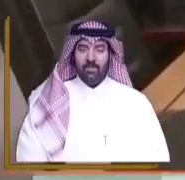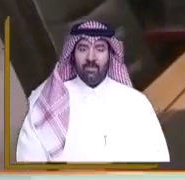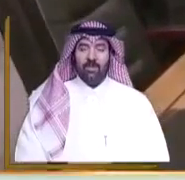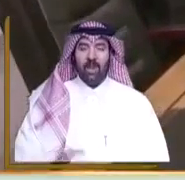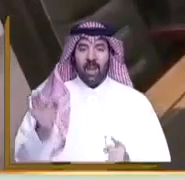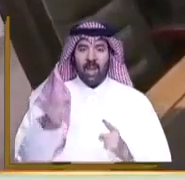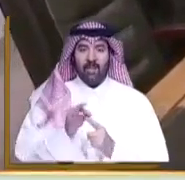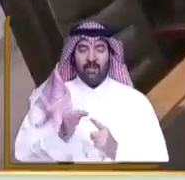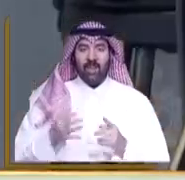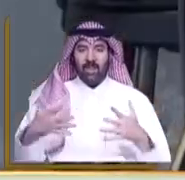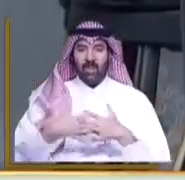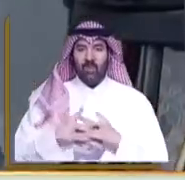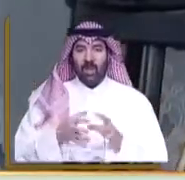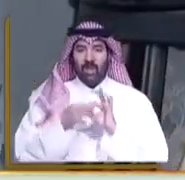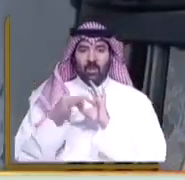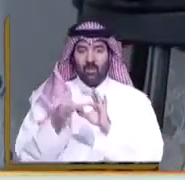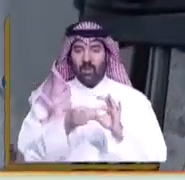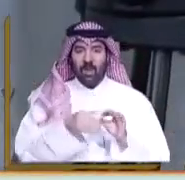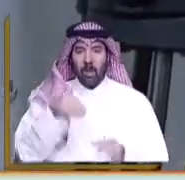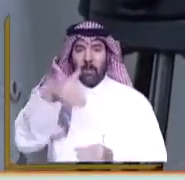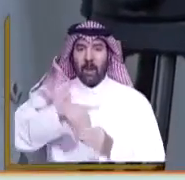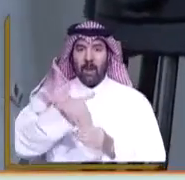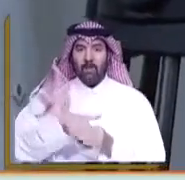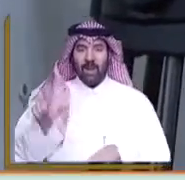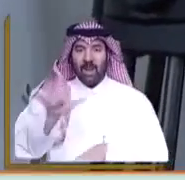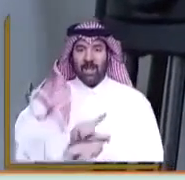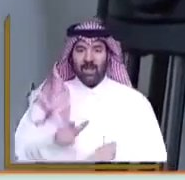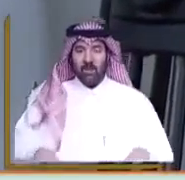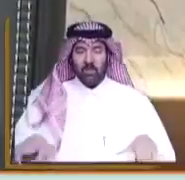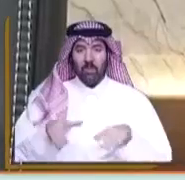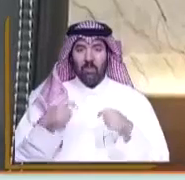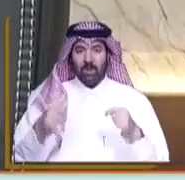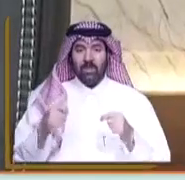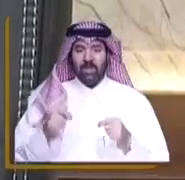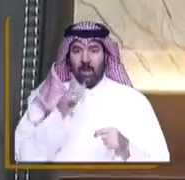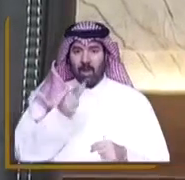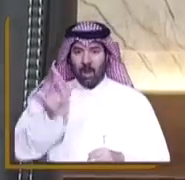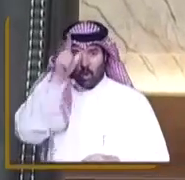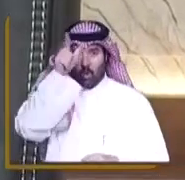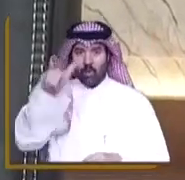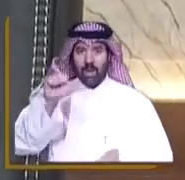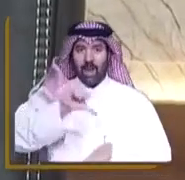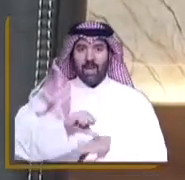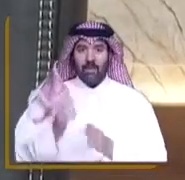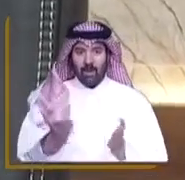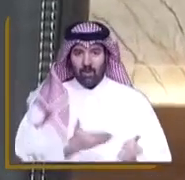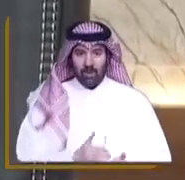بهدف تطوير العلاقات البرلمانية بين البلدين، رئيس مجلس الشورى يزور العاصمة الأردنية.